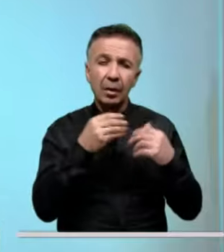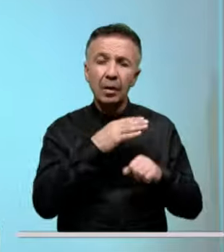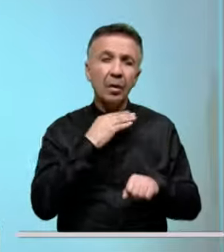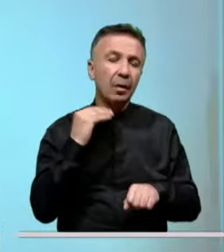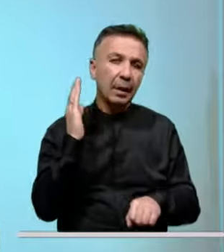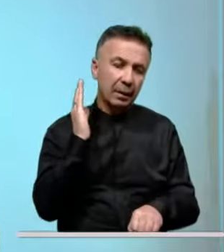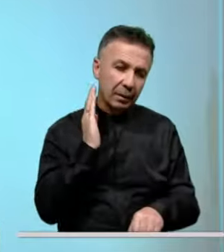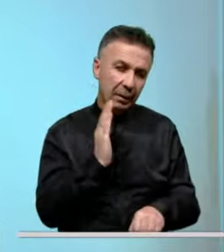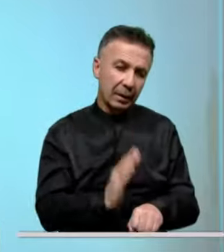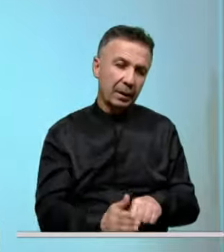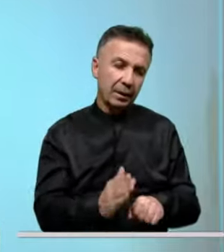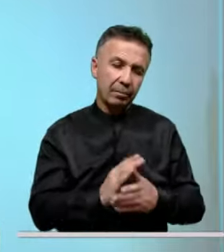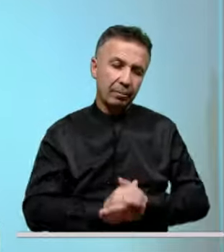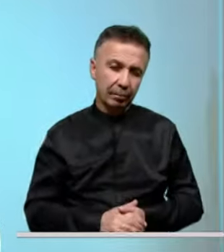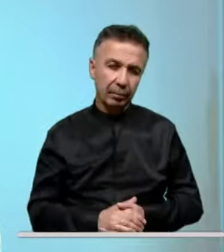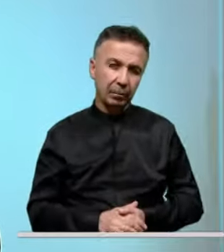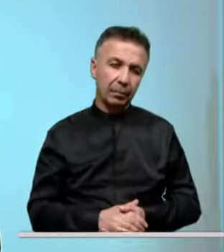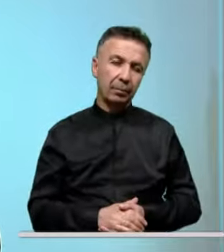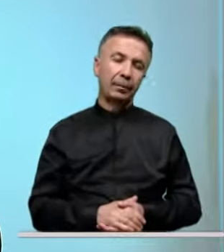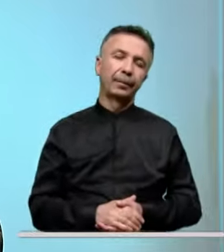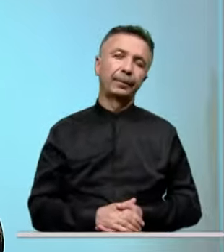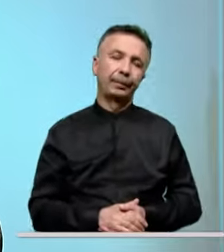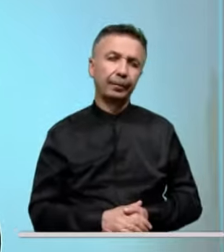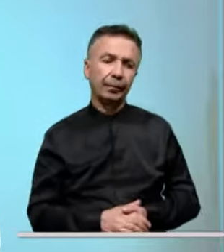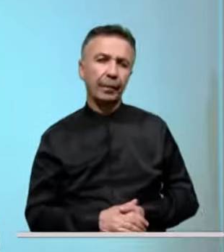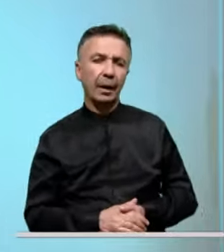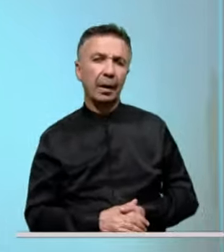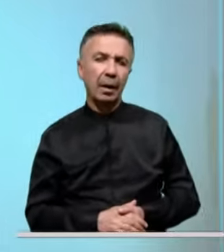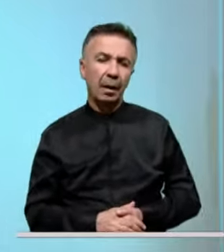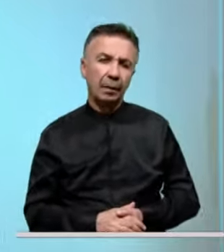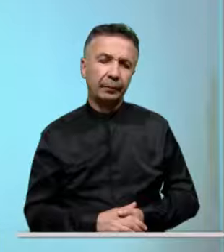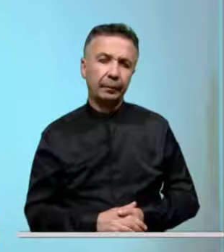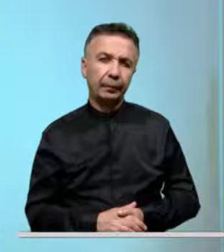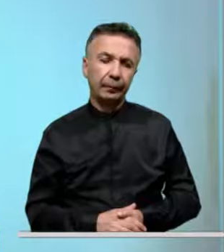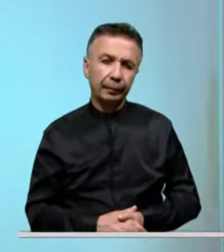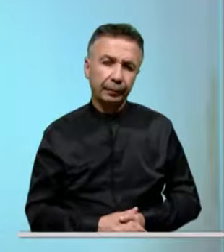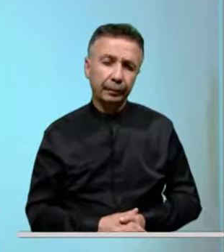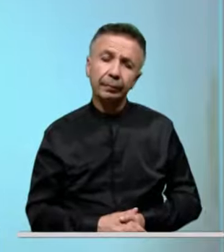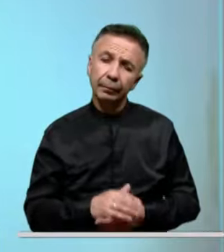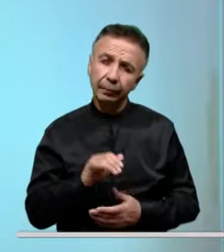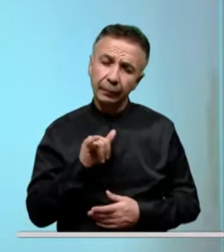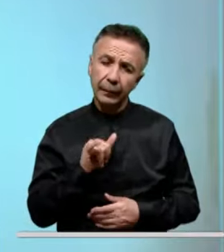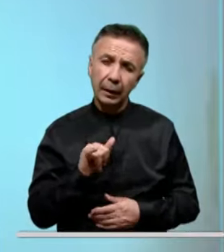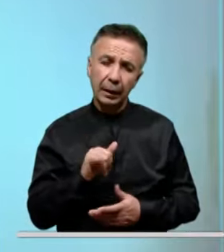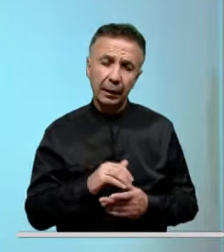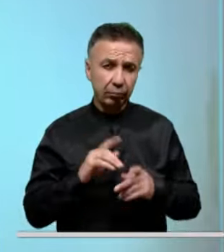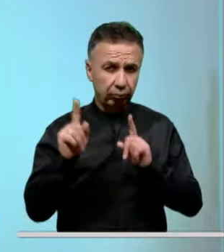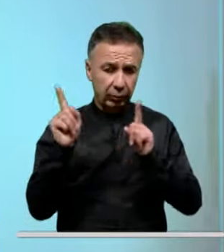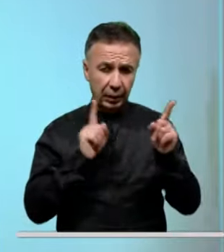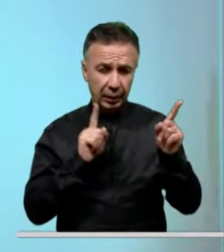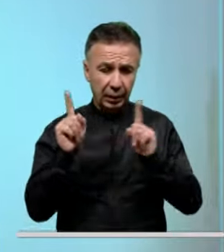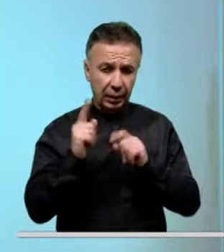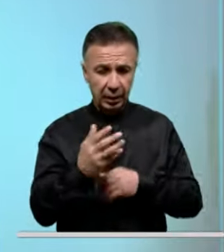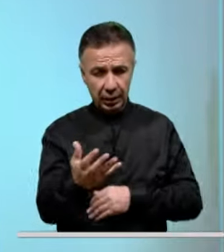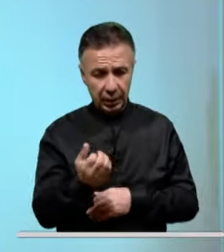Yurt içinde ve yurt dışında kurban hissesi, bir hisse bedeli şu kadar diye. Aynen dijital ortamdan